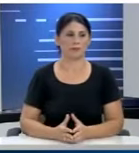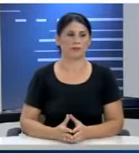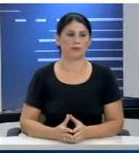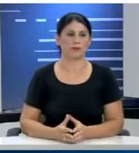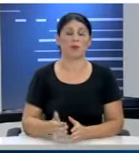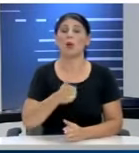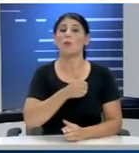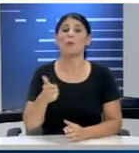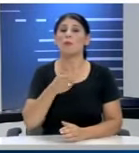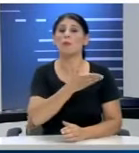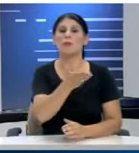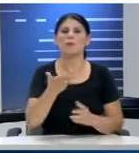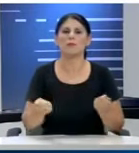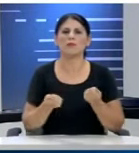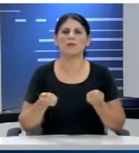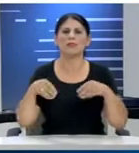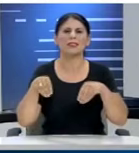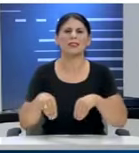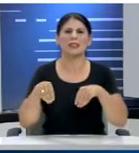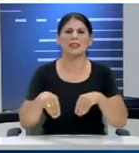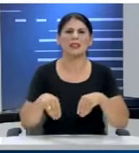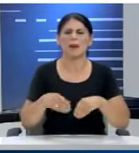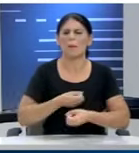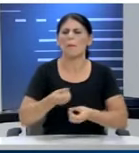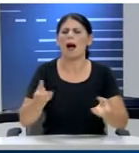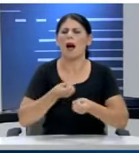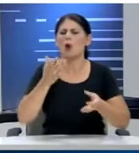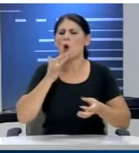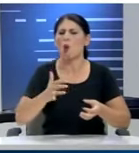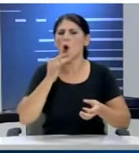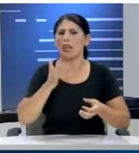Το μόνο που κάνατε ήταν όλα αυτά να τα βαφτίσετε παροχολογία.